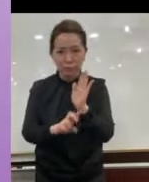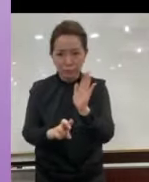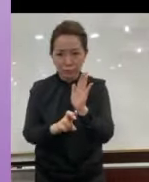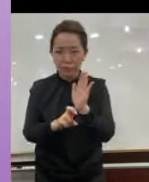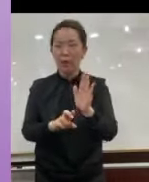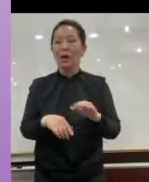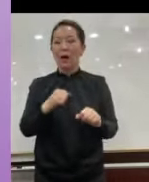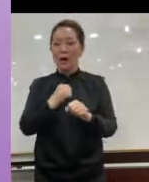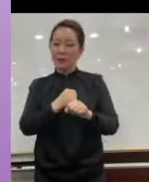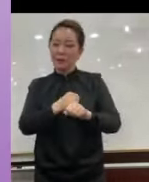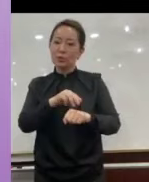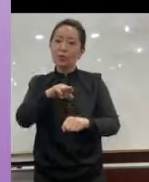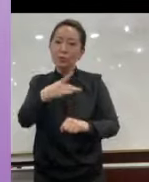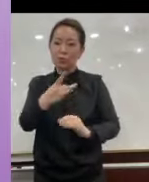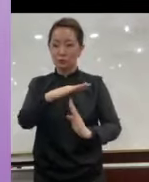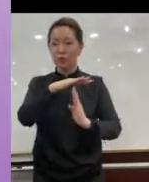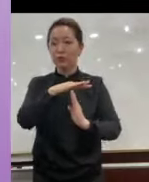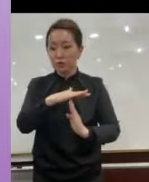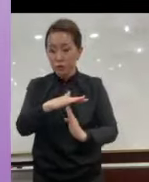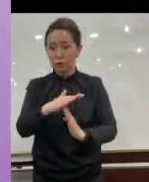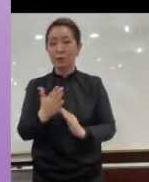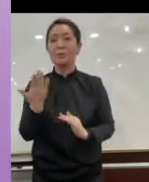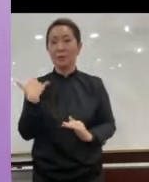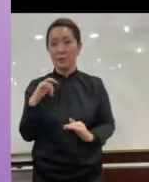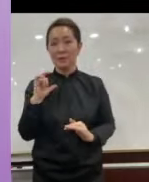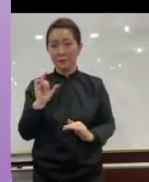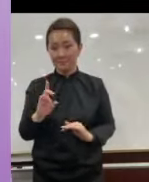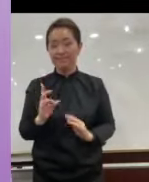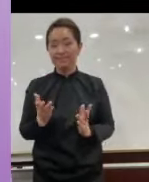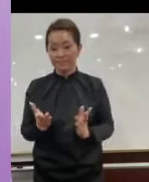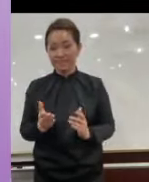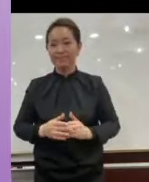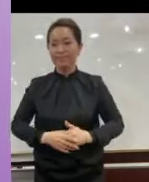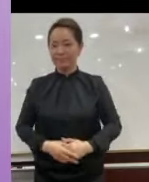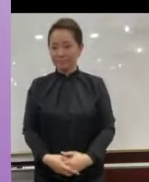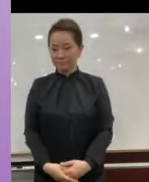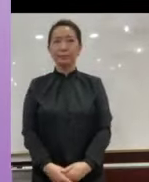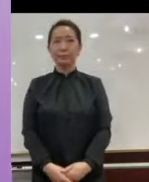хэсэгтээ бидний үйл ажиллагаа бас жоохон зогсон байдалд орлоо.